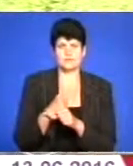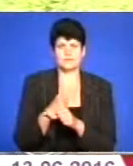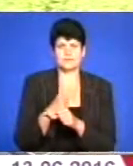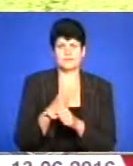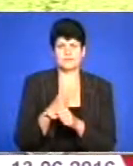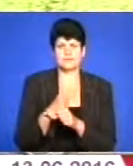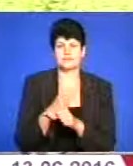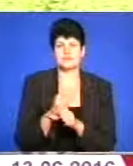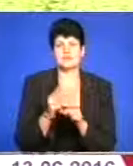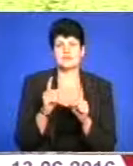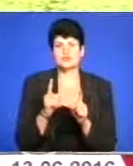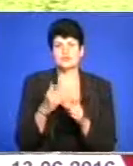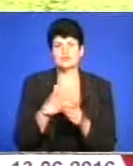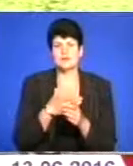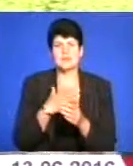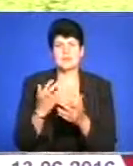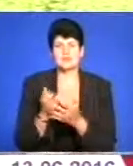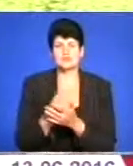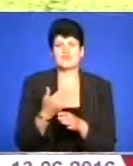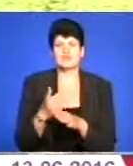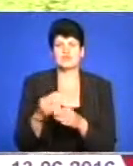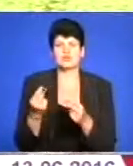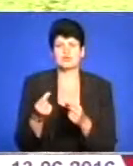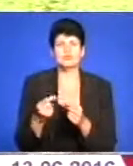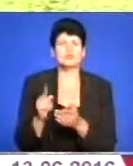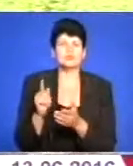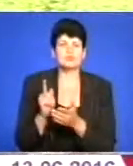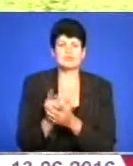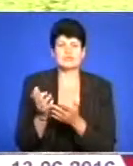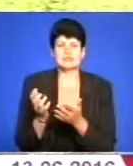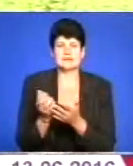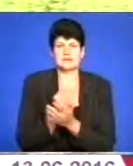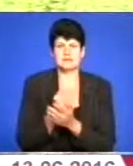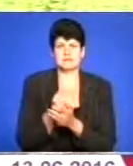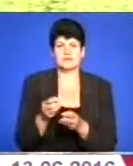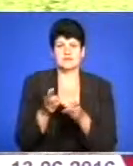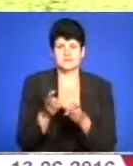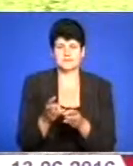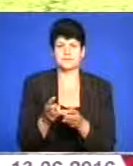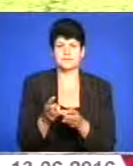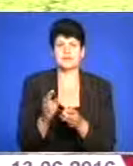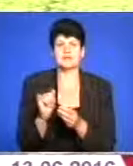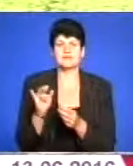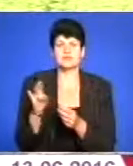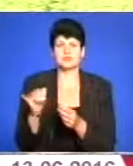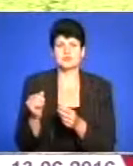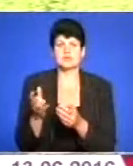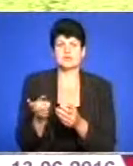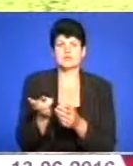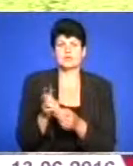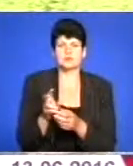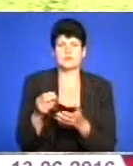бюджету обіцяють відремонтувати лише котельню. Ми домовилися про те, що котельню беремо адміністрація і рада на